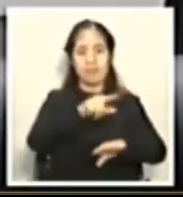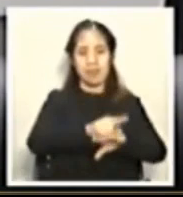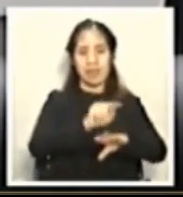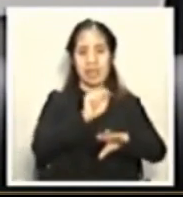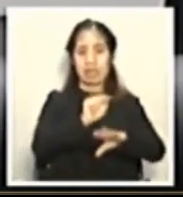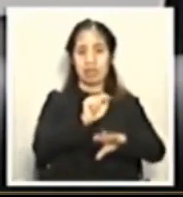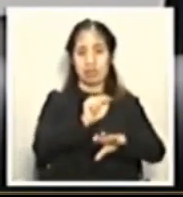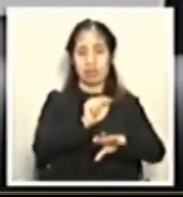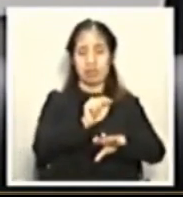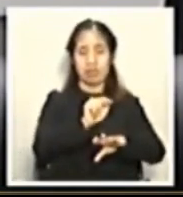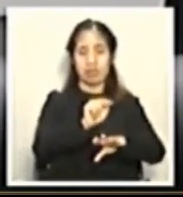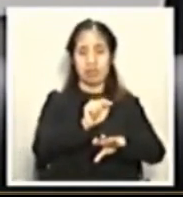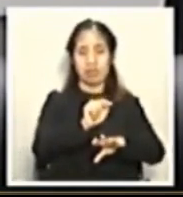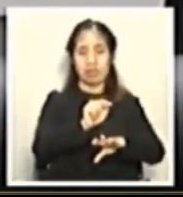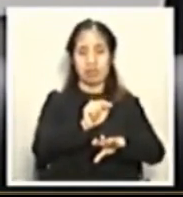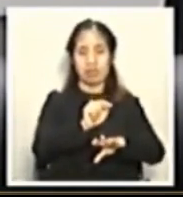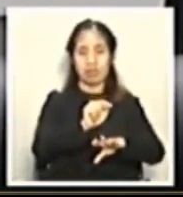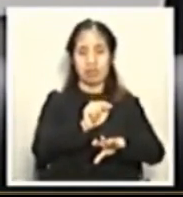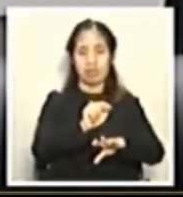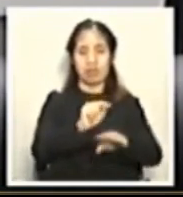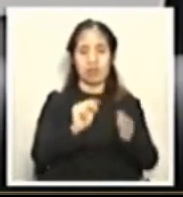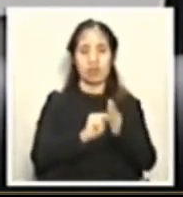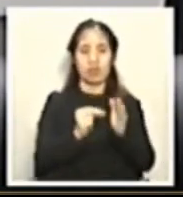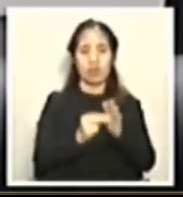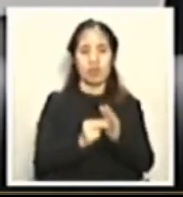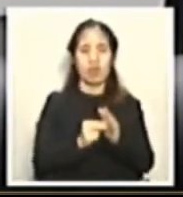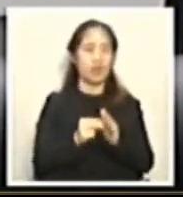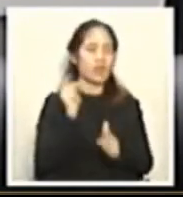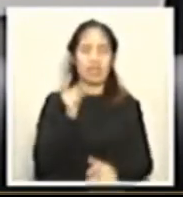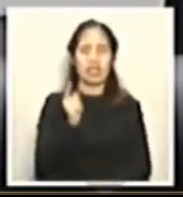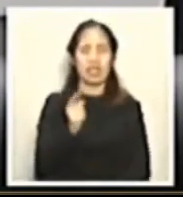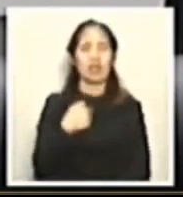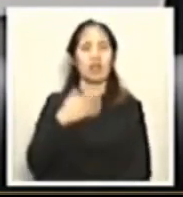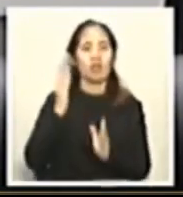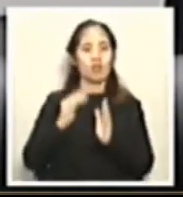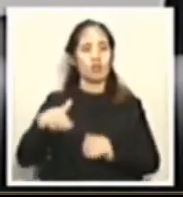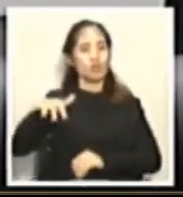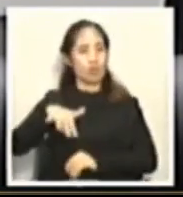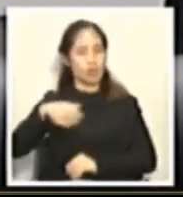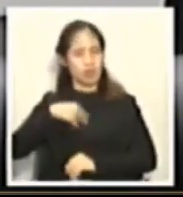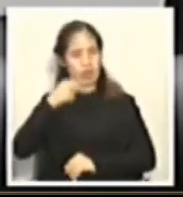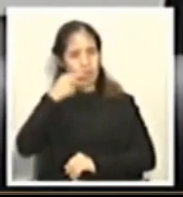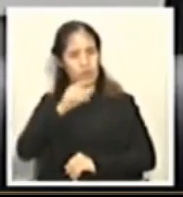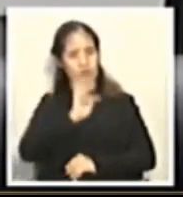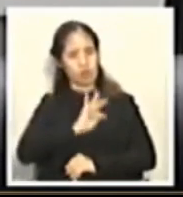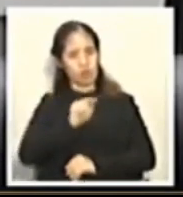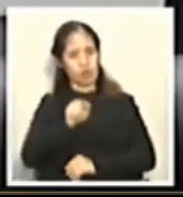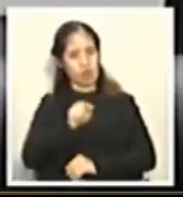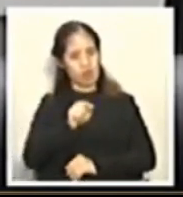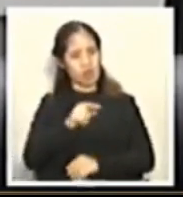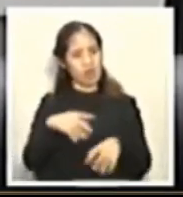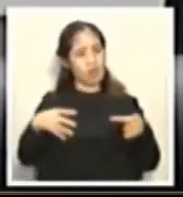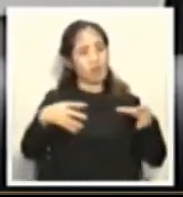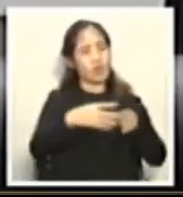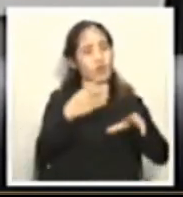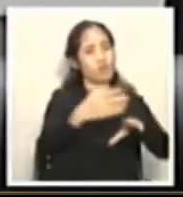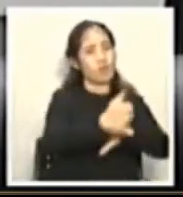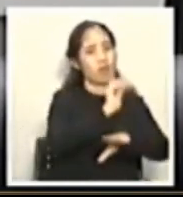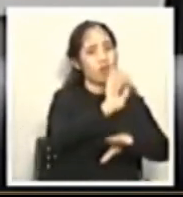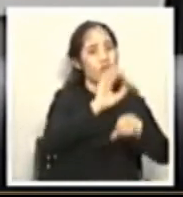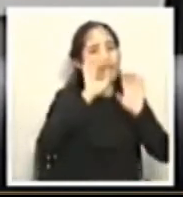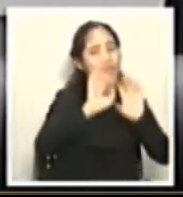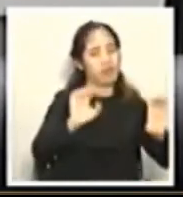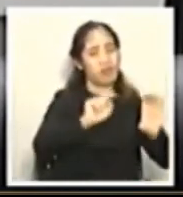ในขณะนั้นนะครับซึ่งเป็นแน่นอนที่สุดคนทั่วไปก็ต้องมองว่ามาจากเสียงข้างมากของรัฐบาลก็